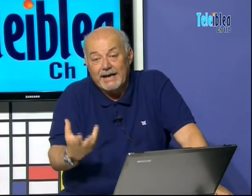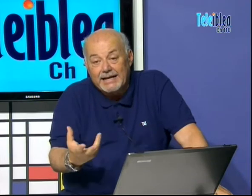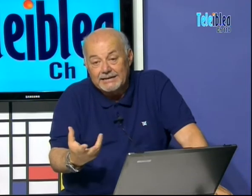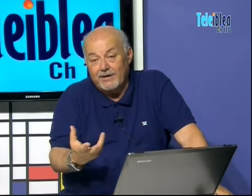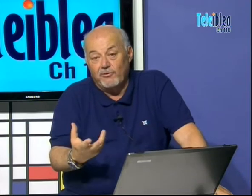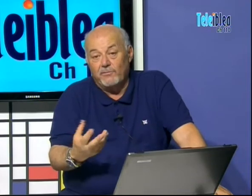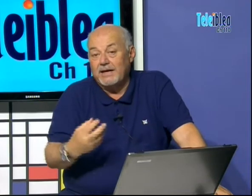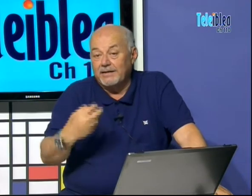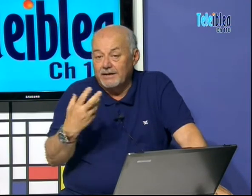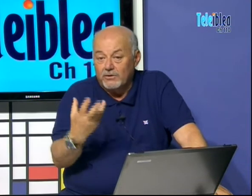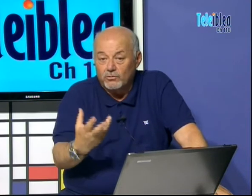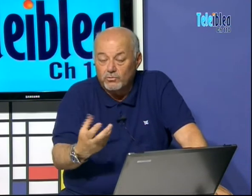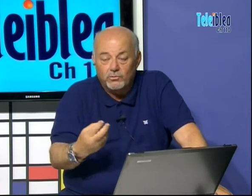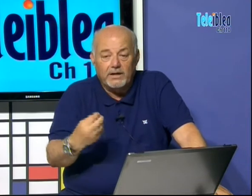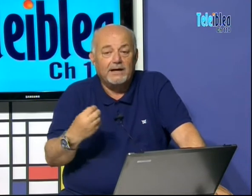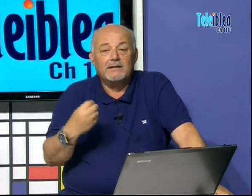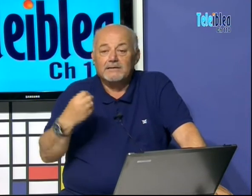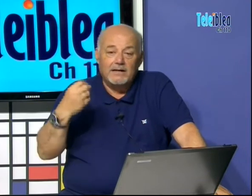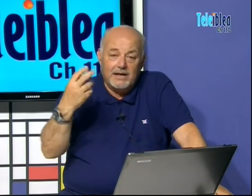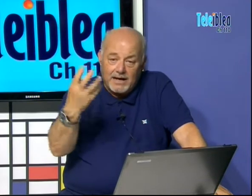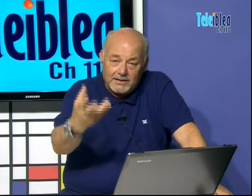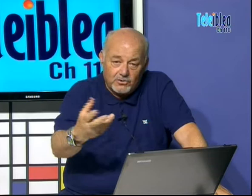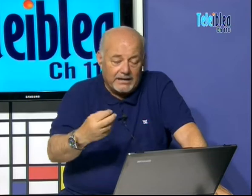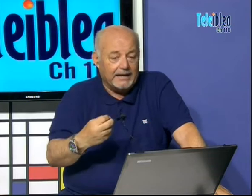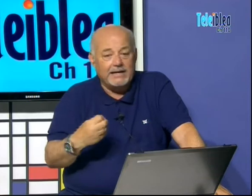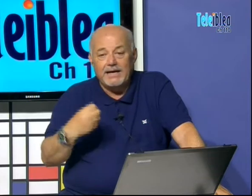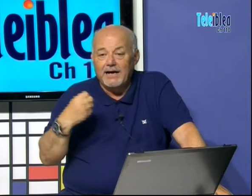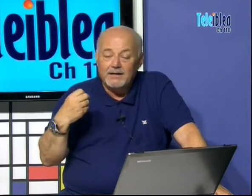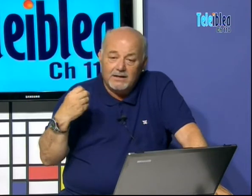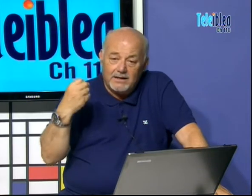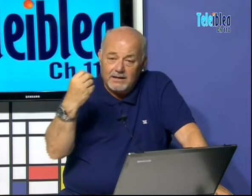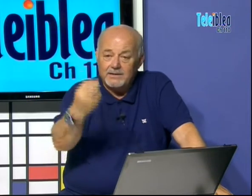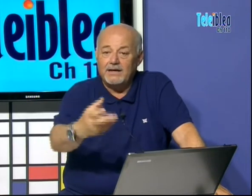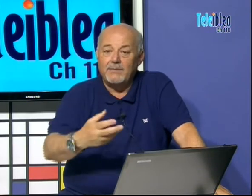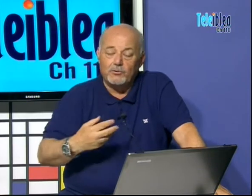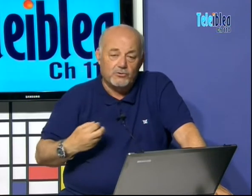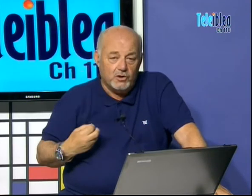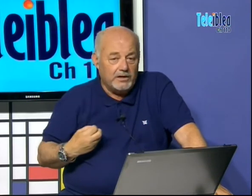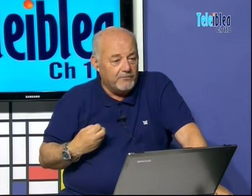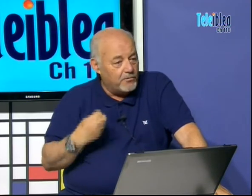la grande economia dell'agricoltura, della zootecnia,